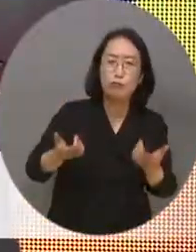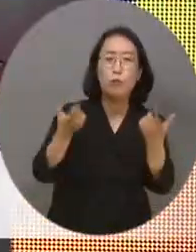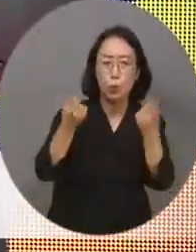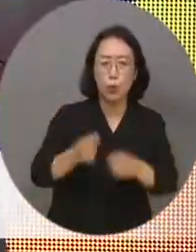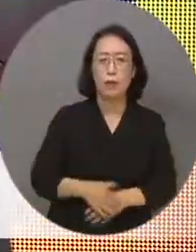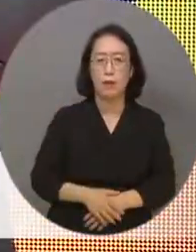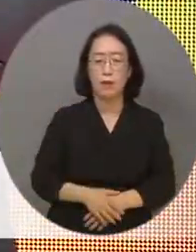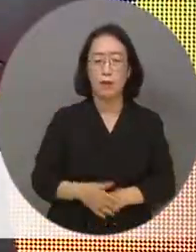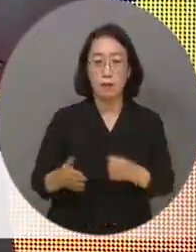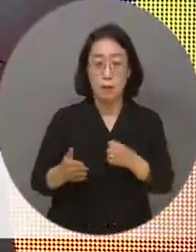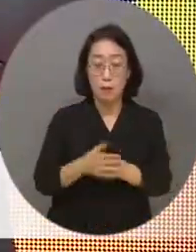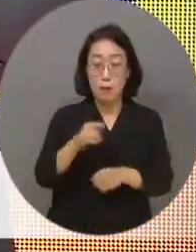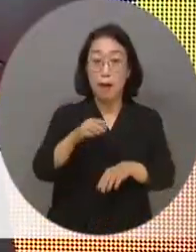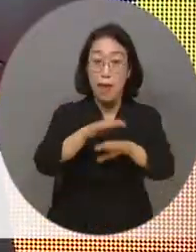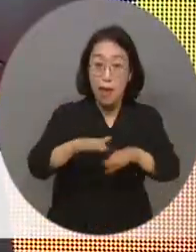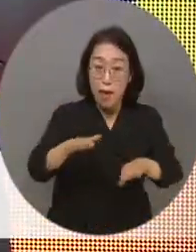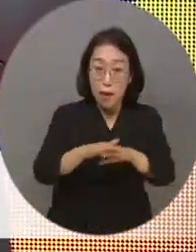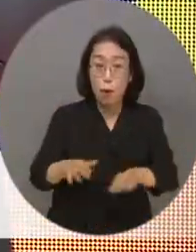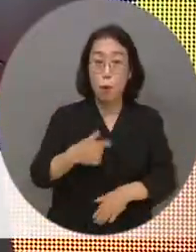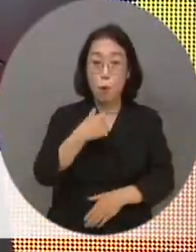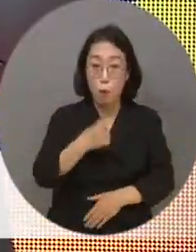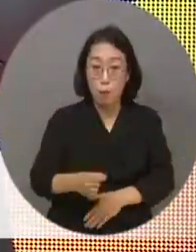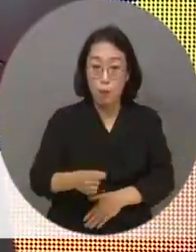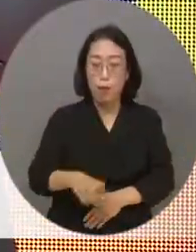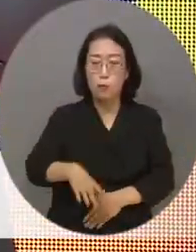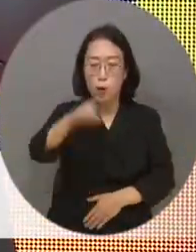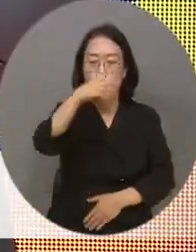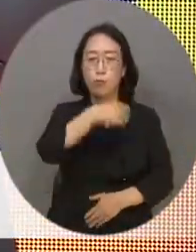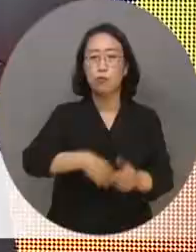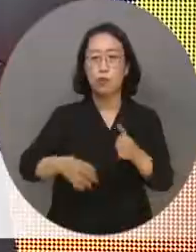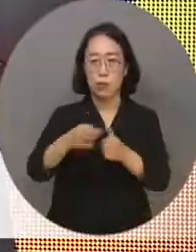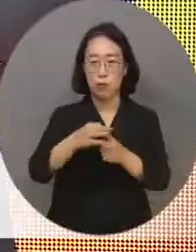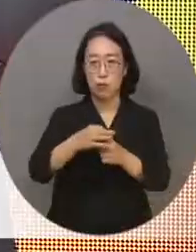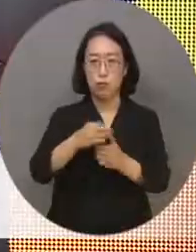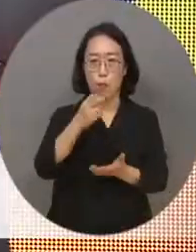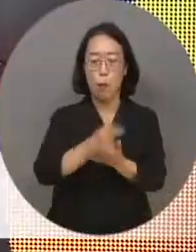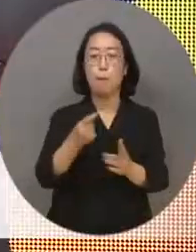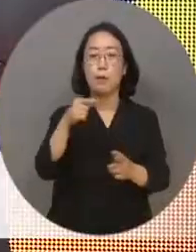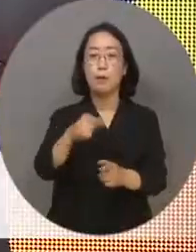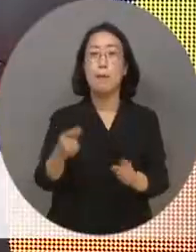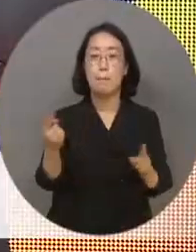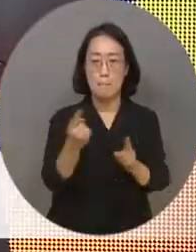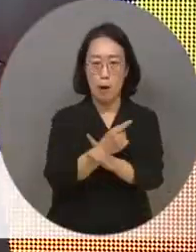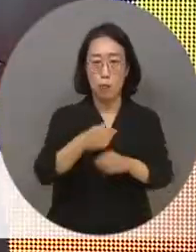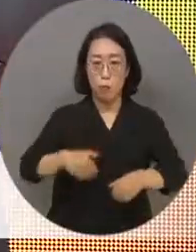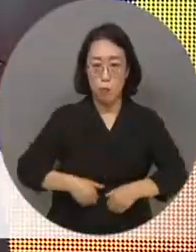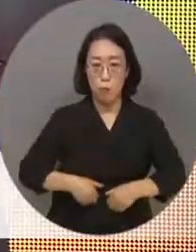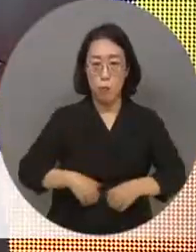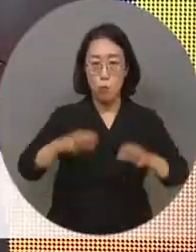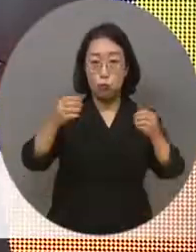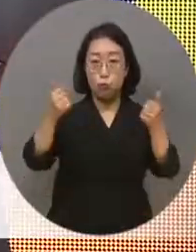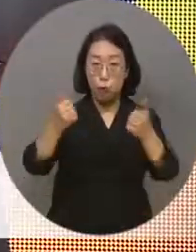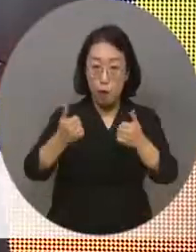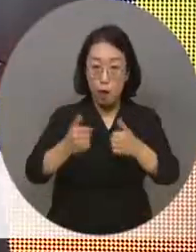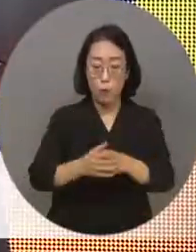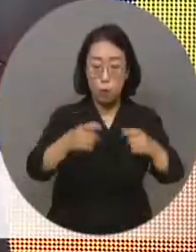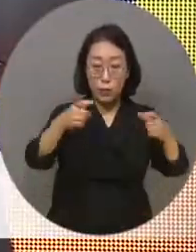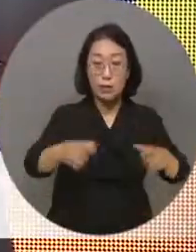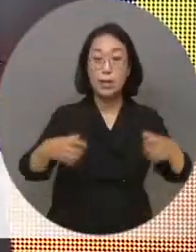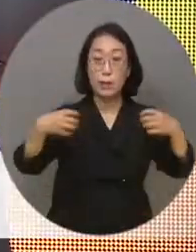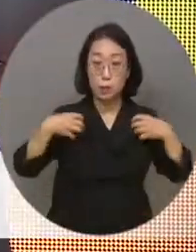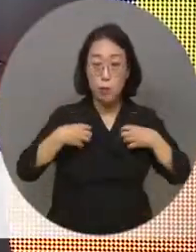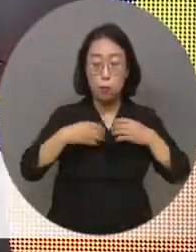우리는 그 해결의 실마리가 국민기초생활보장법 개정에 있다고 보고 대한민국 국회와 지방자치단체 및